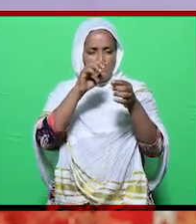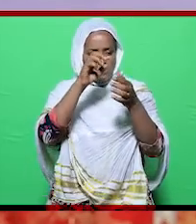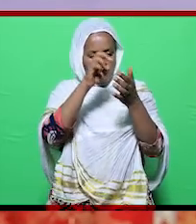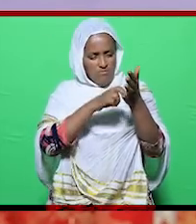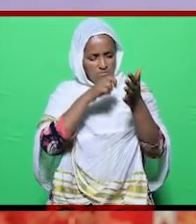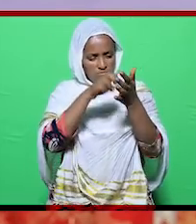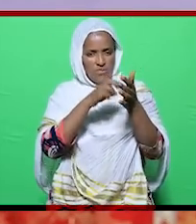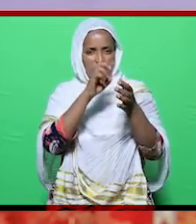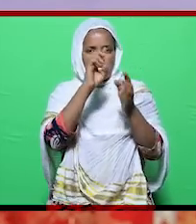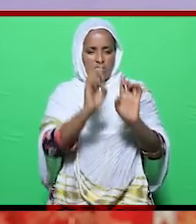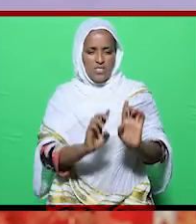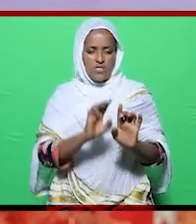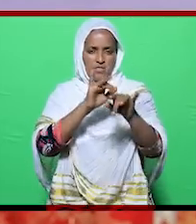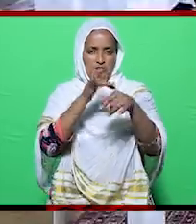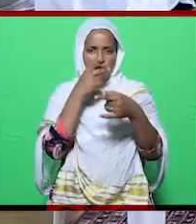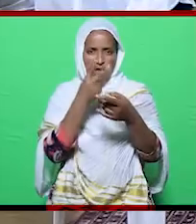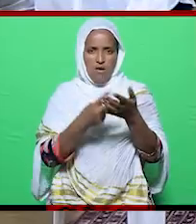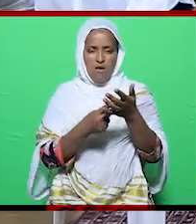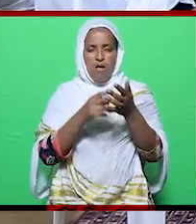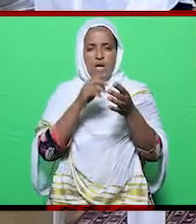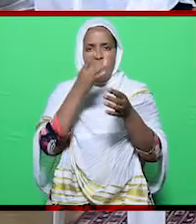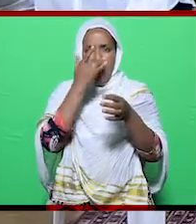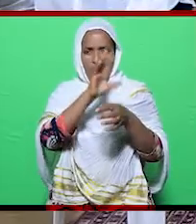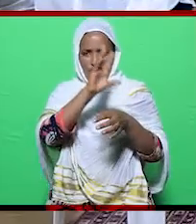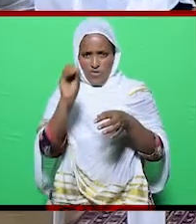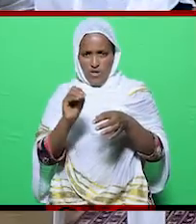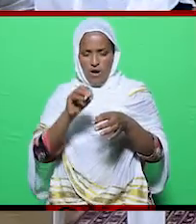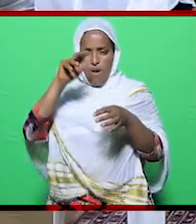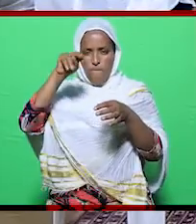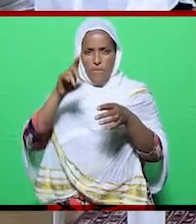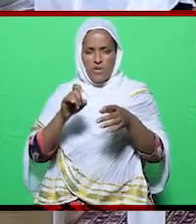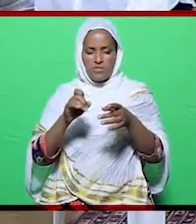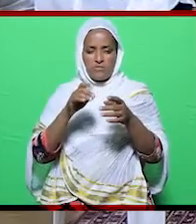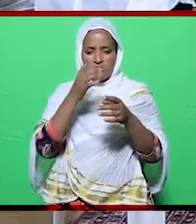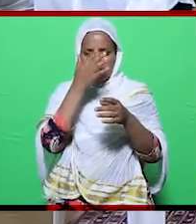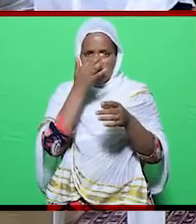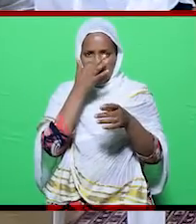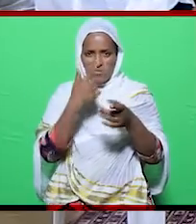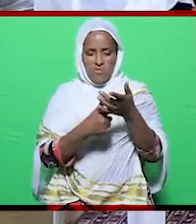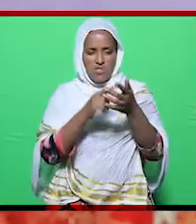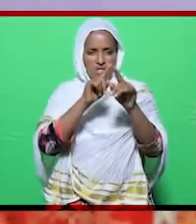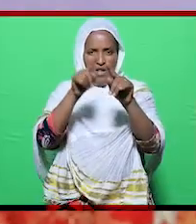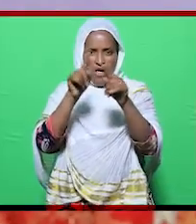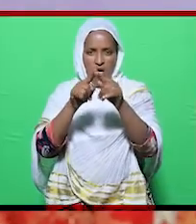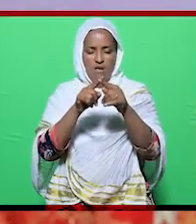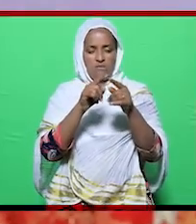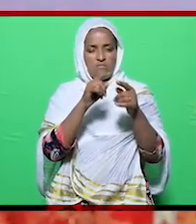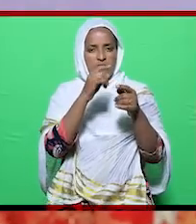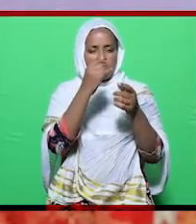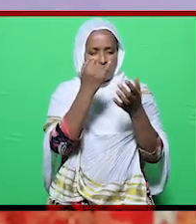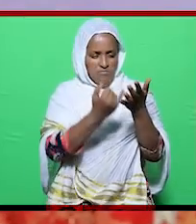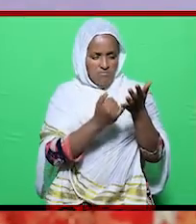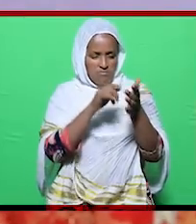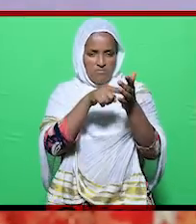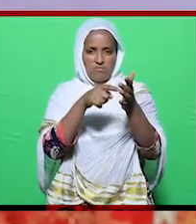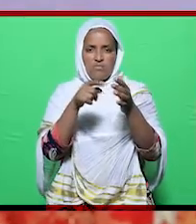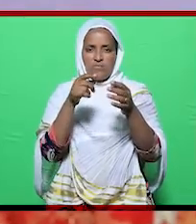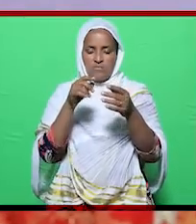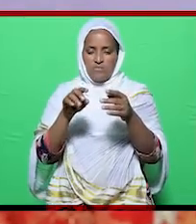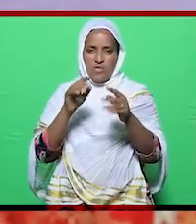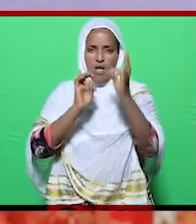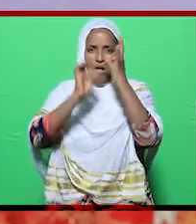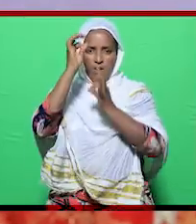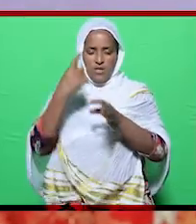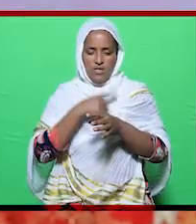ማወቅ እንችላለን። አፍሪካውያን ብዙ ጊዜ ቅርጽ ላይ ነው የሚያተኩሩት። አፍሪካን ማስክስ የሚባል